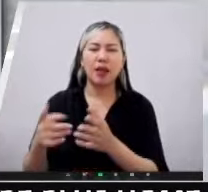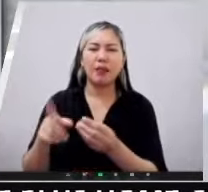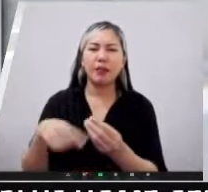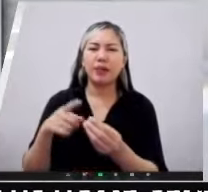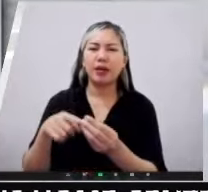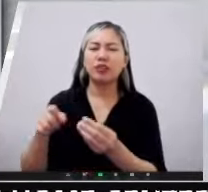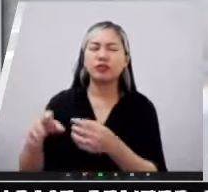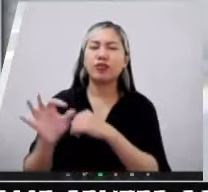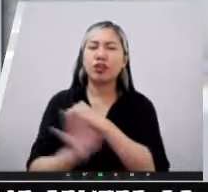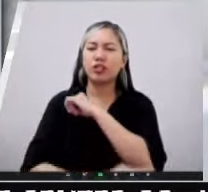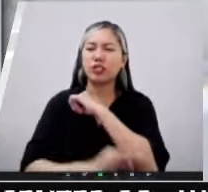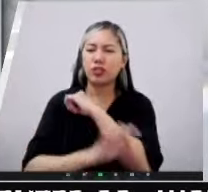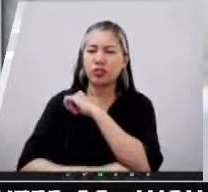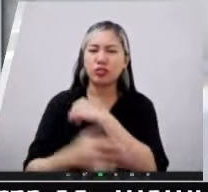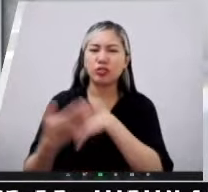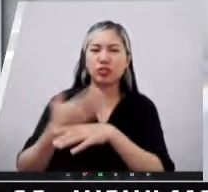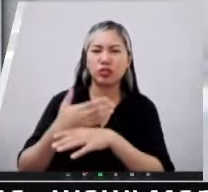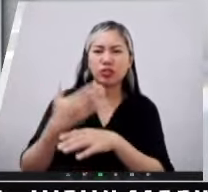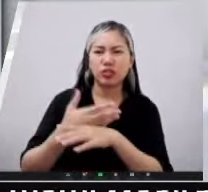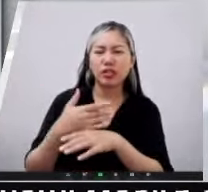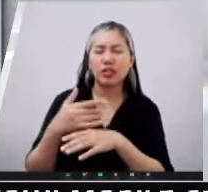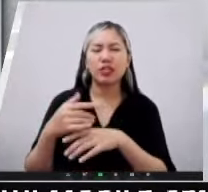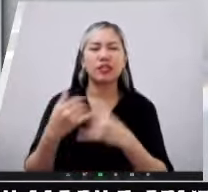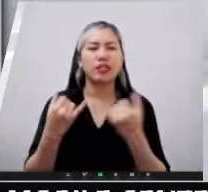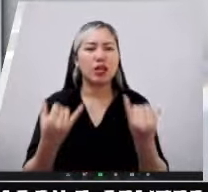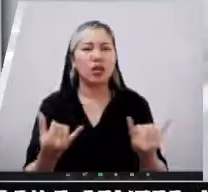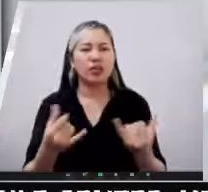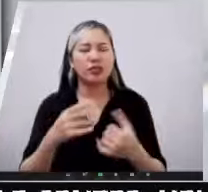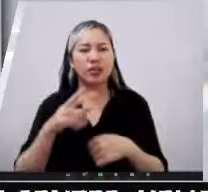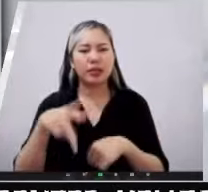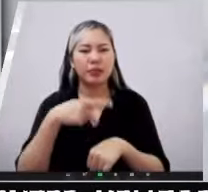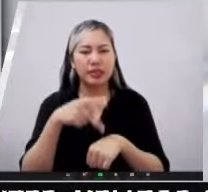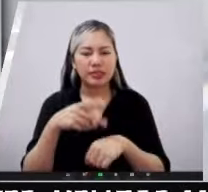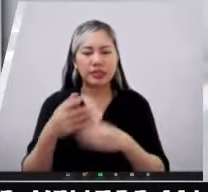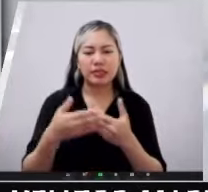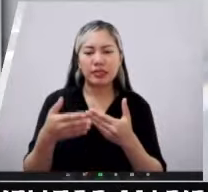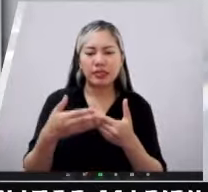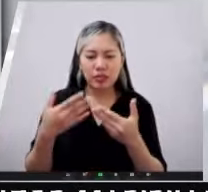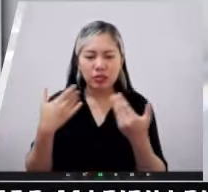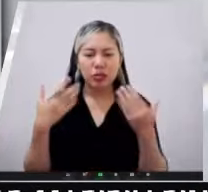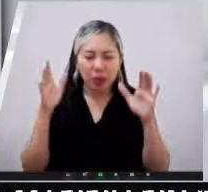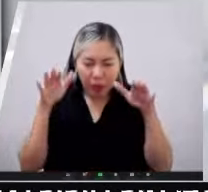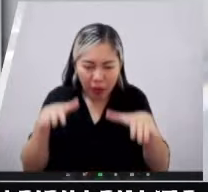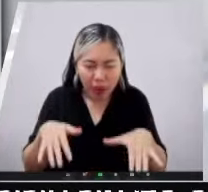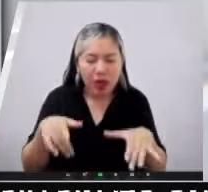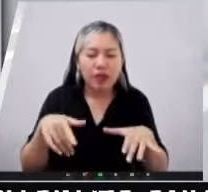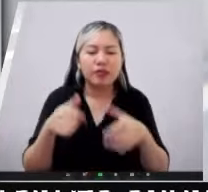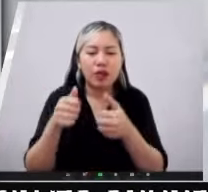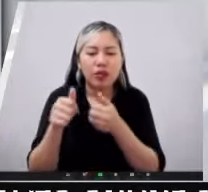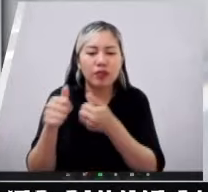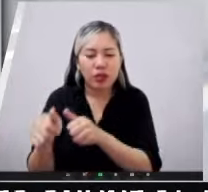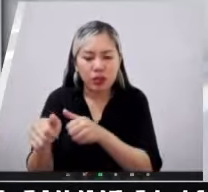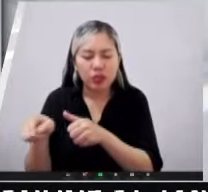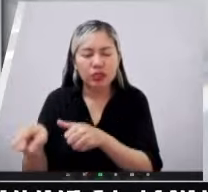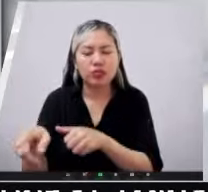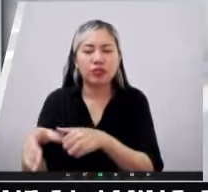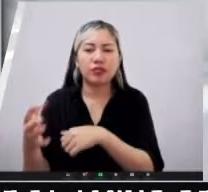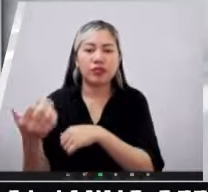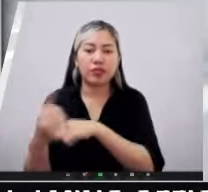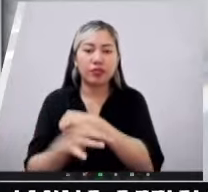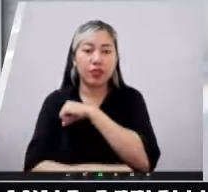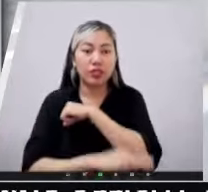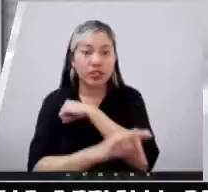Pilipinas daw ngayon ay dali-dali umanong yuyuko at susunod sa kagustuhan at pangingialam ng dayuhan gaya ng